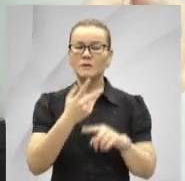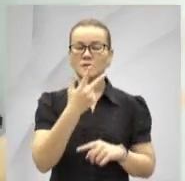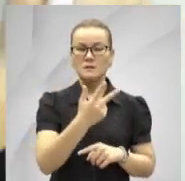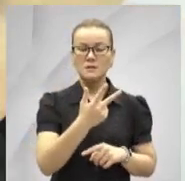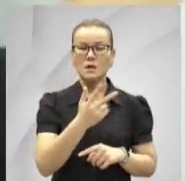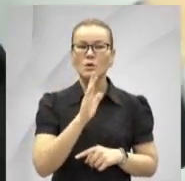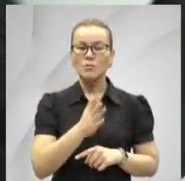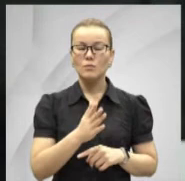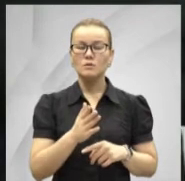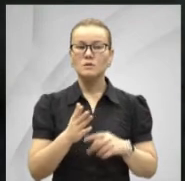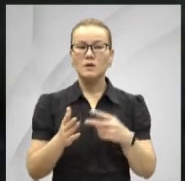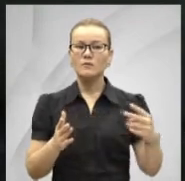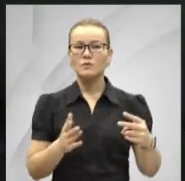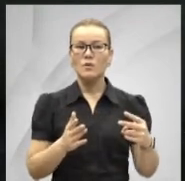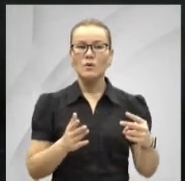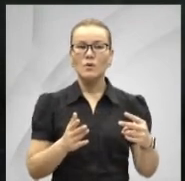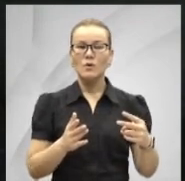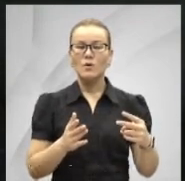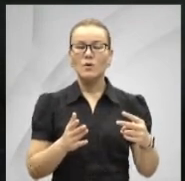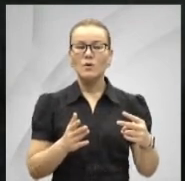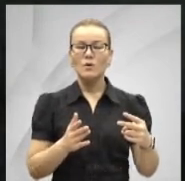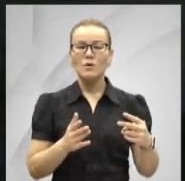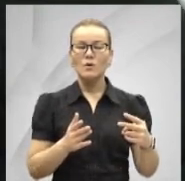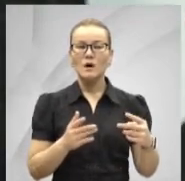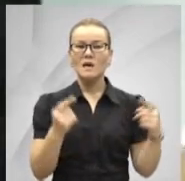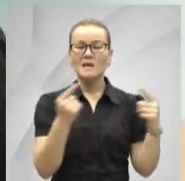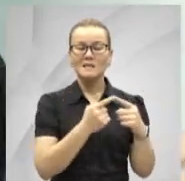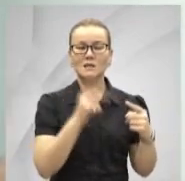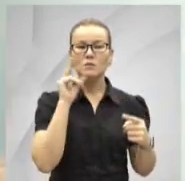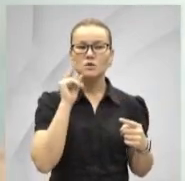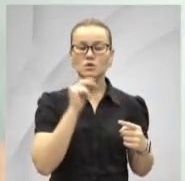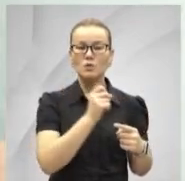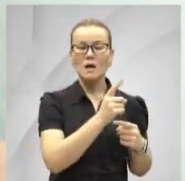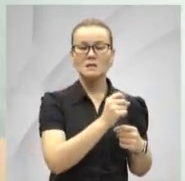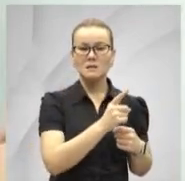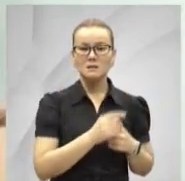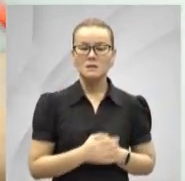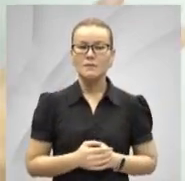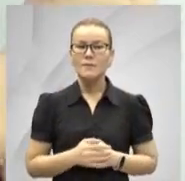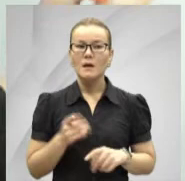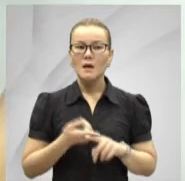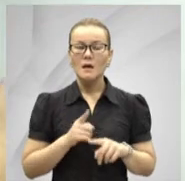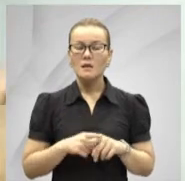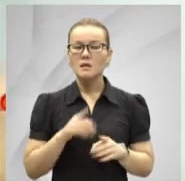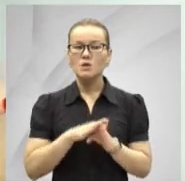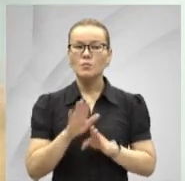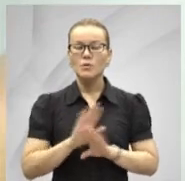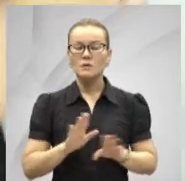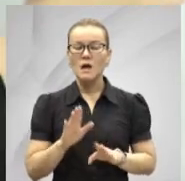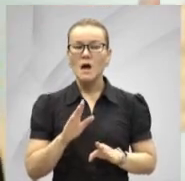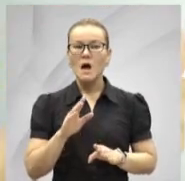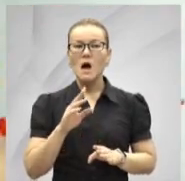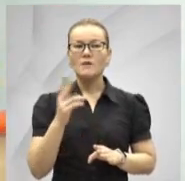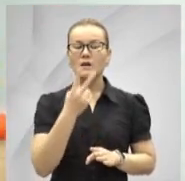будет равно не t, а конкретному числу 11. Это неполное квадратное